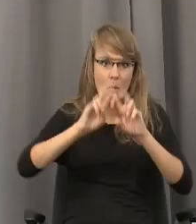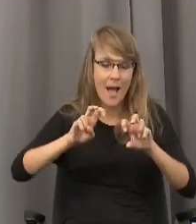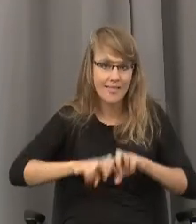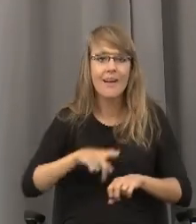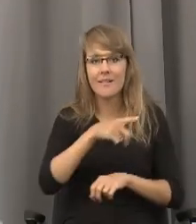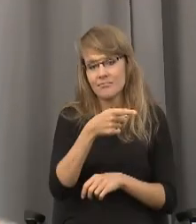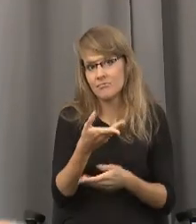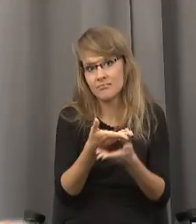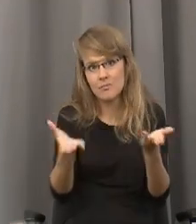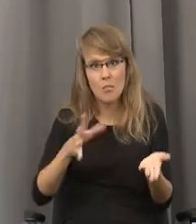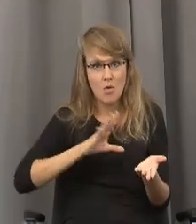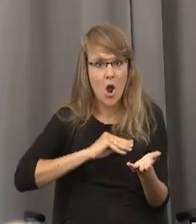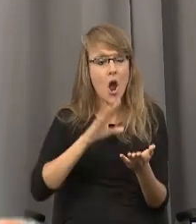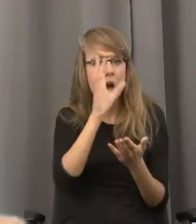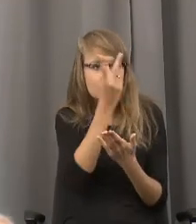odnośnik